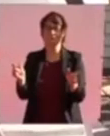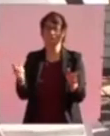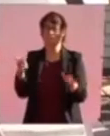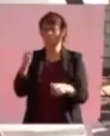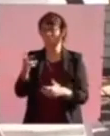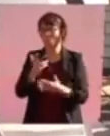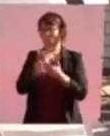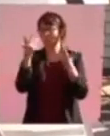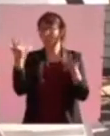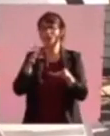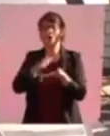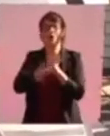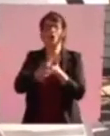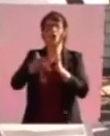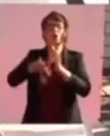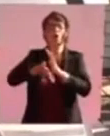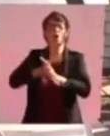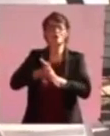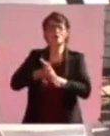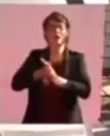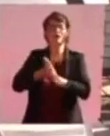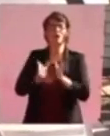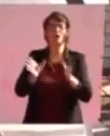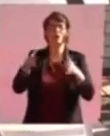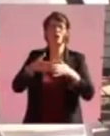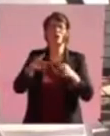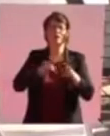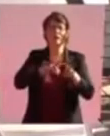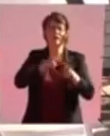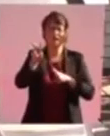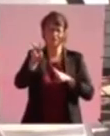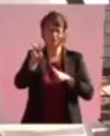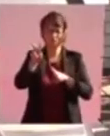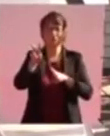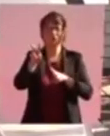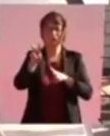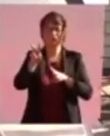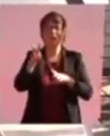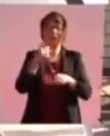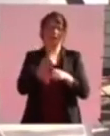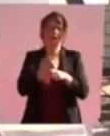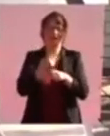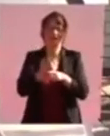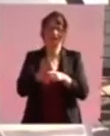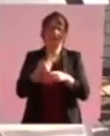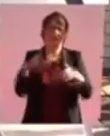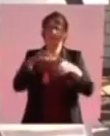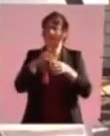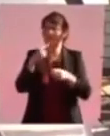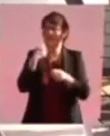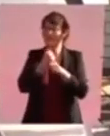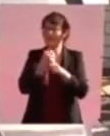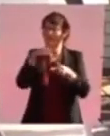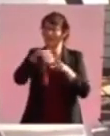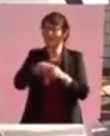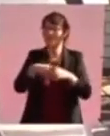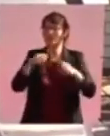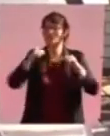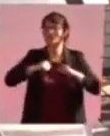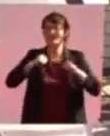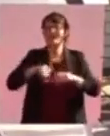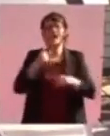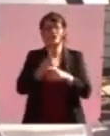nazionale di riferimento per i lavoratori delle acque sia quello sanitario proprio perché abbiamo detto è importante